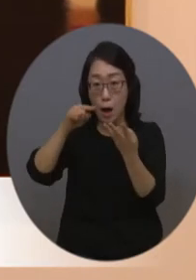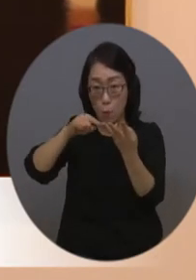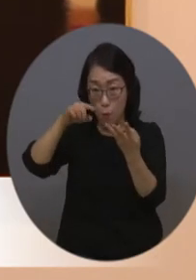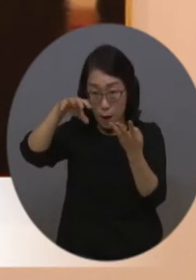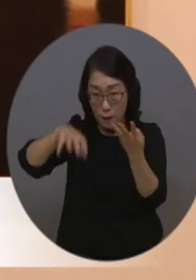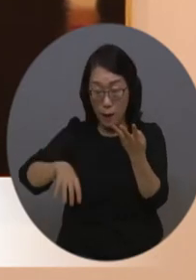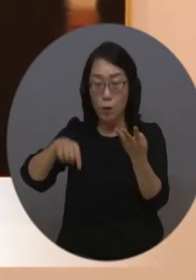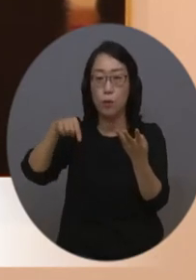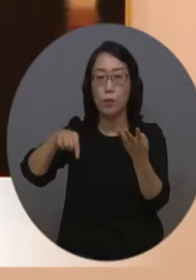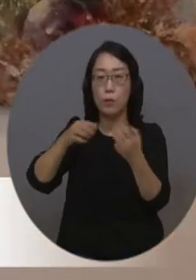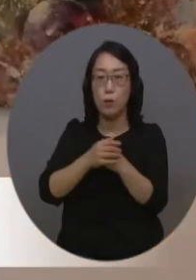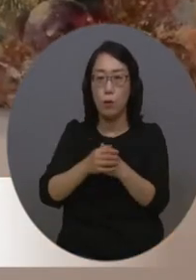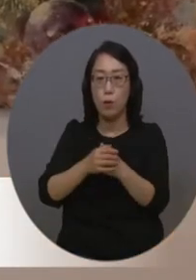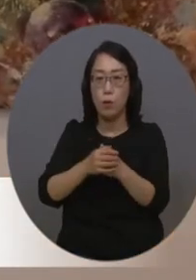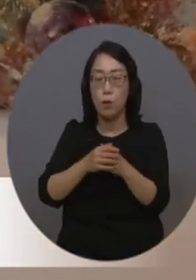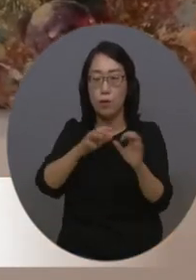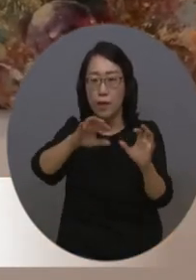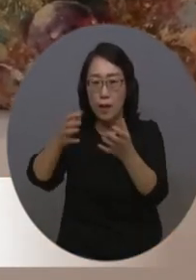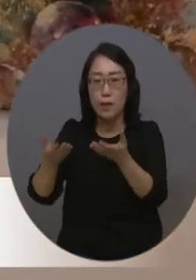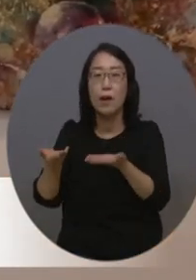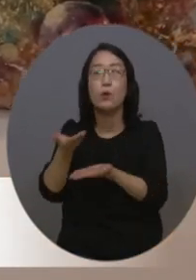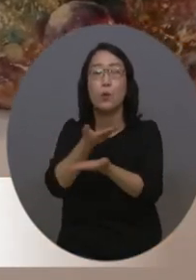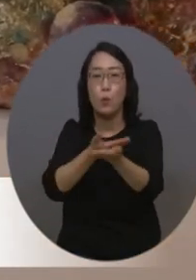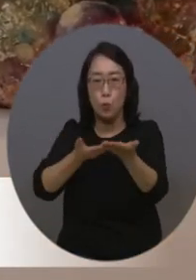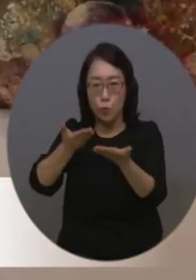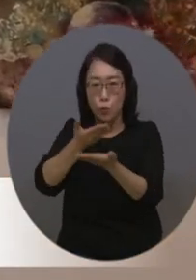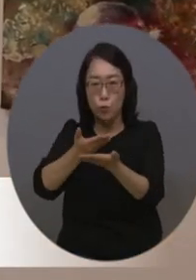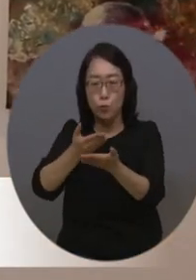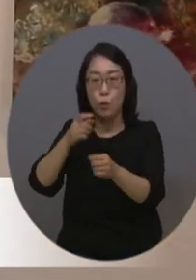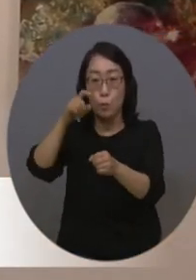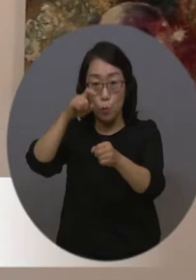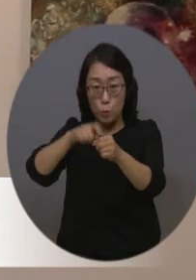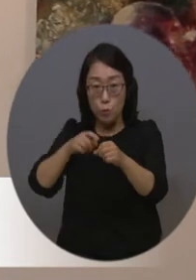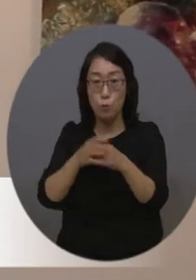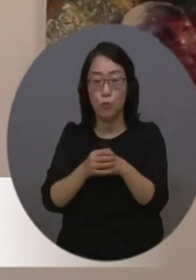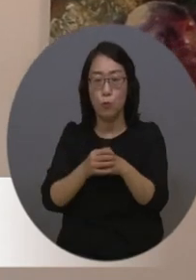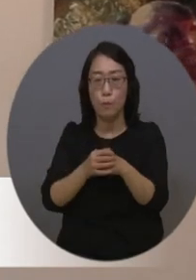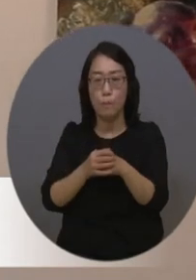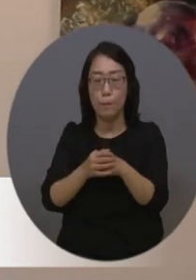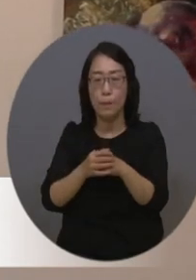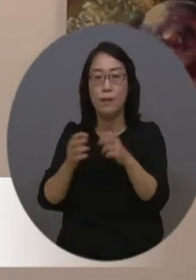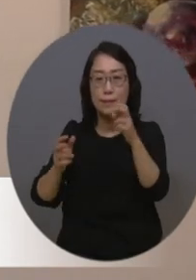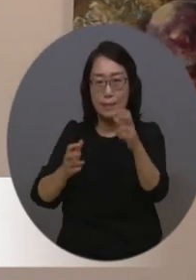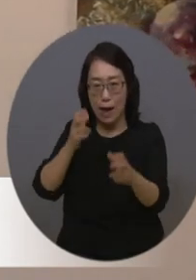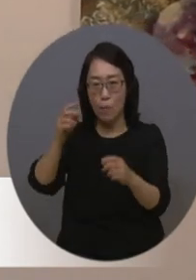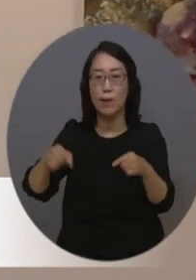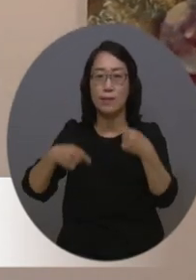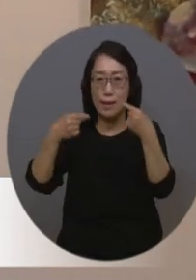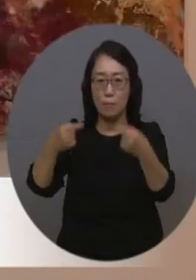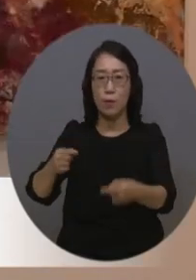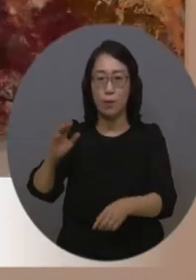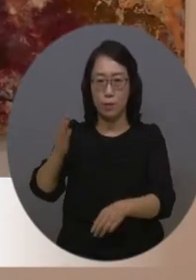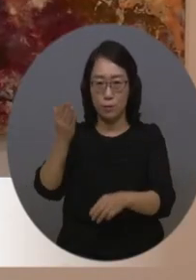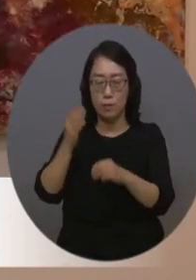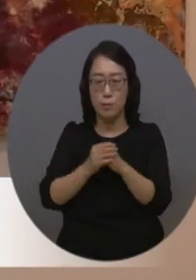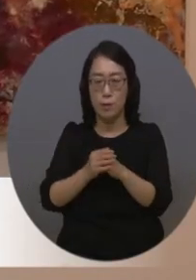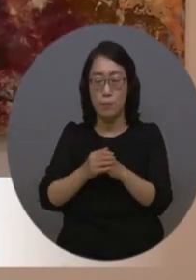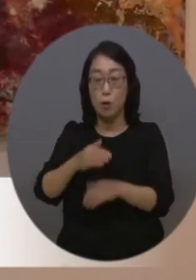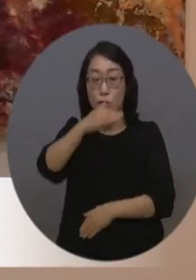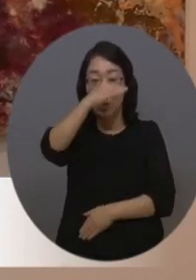순천시에서 그 국제교류를 추진을 하는데 저희가 그 사업에 참여하게 됐습니다.